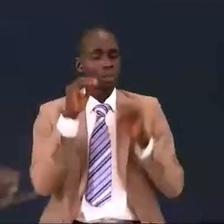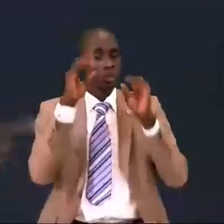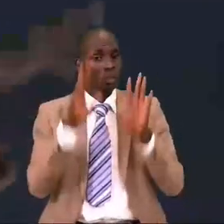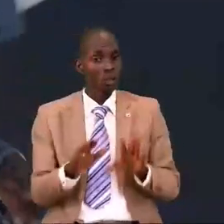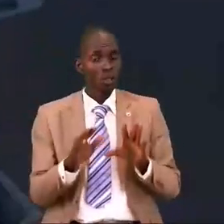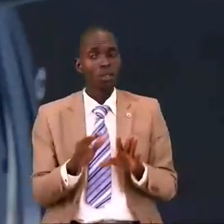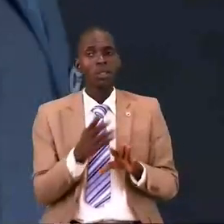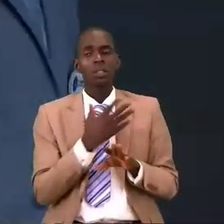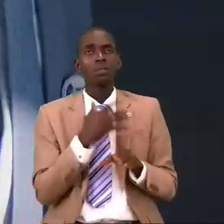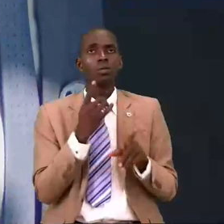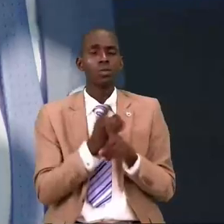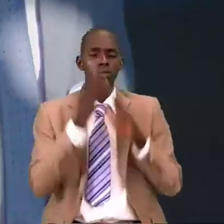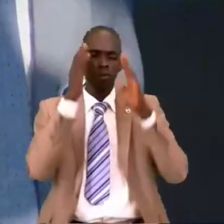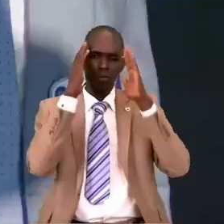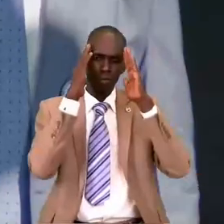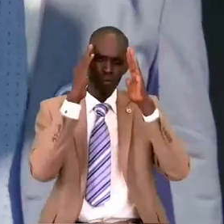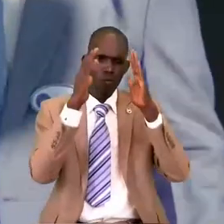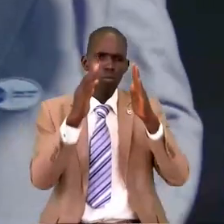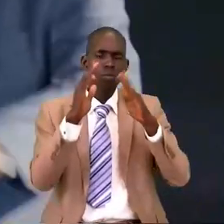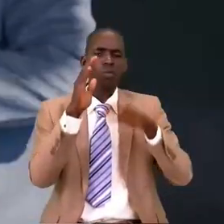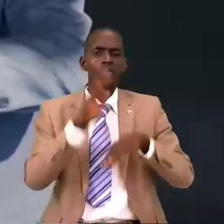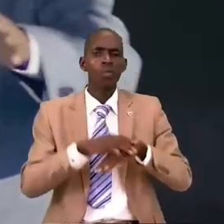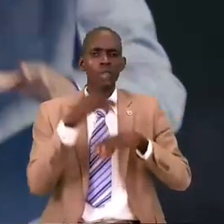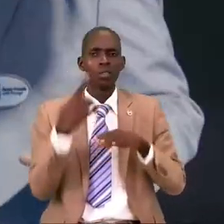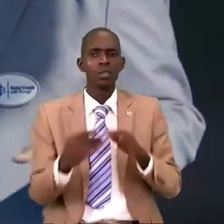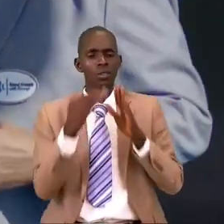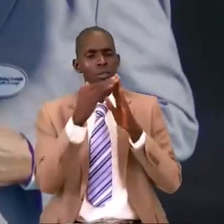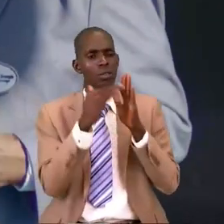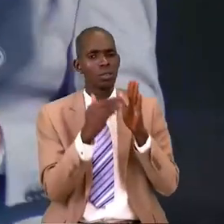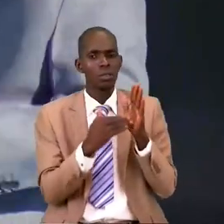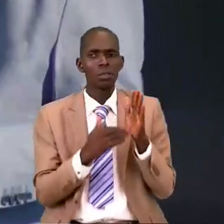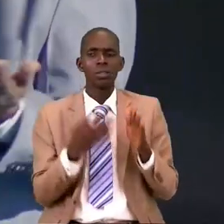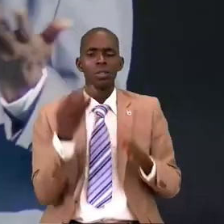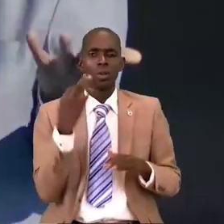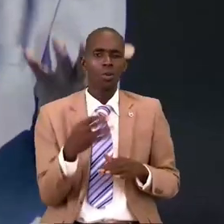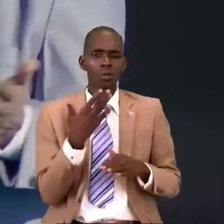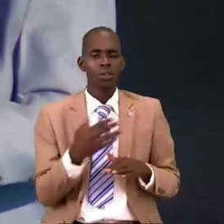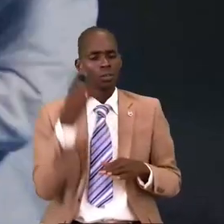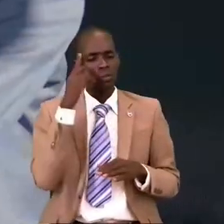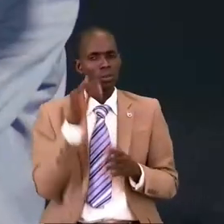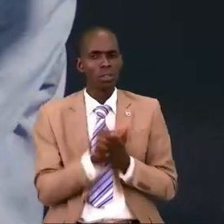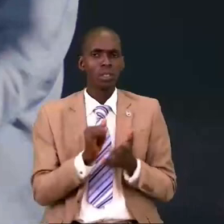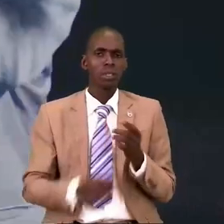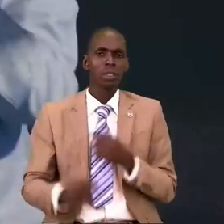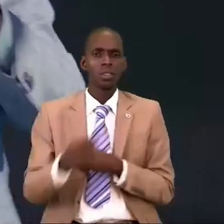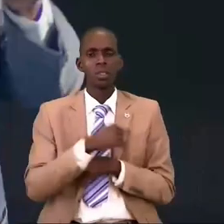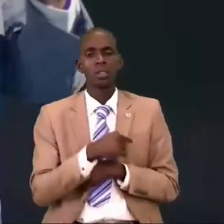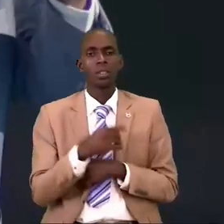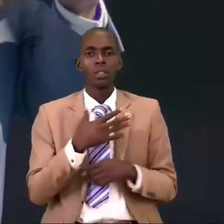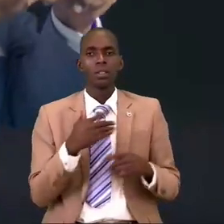le programme. Alors, tous ces élèves ont commencé à parler bavardé, bavardé avant de